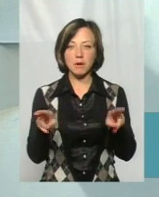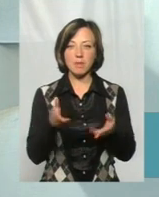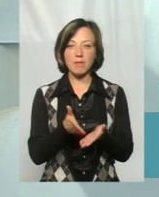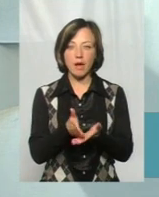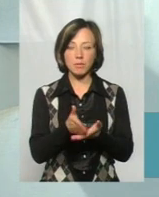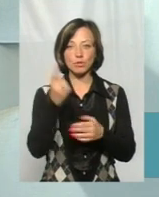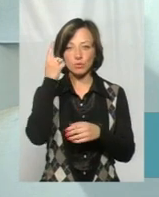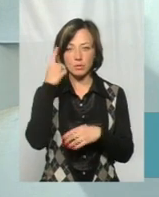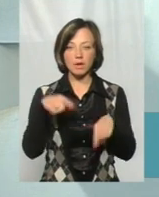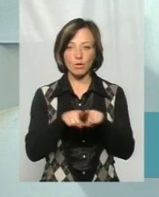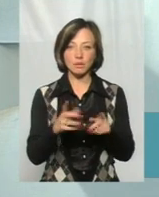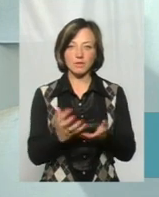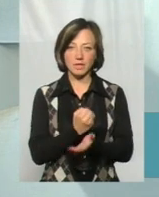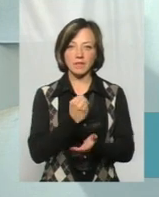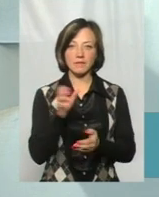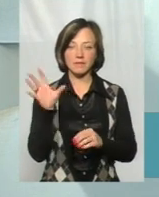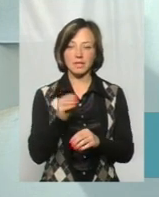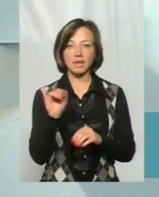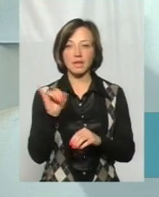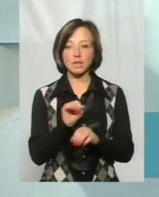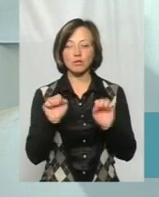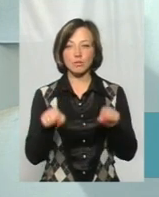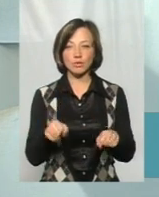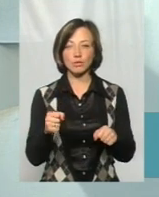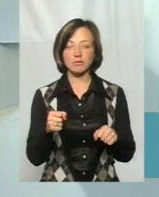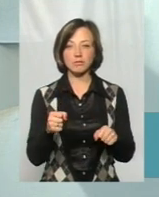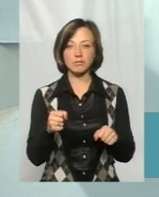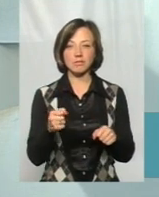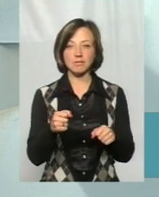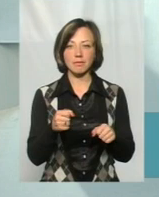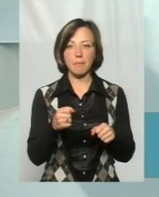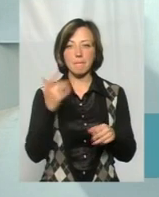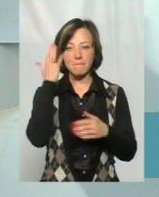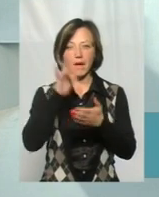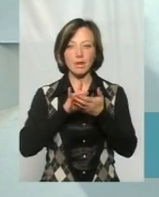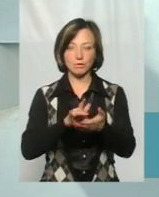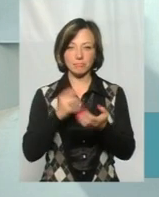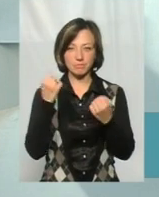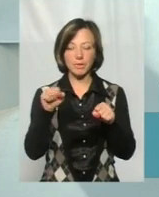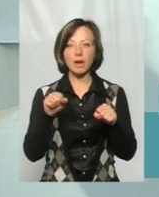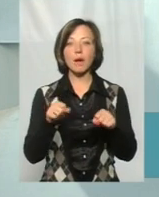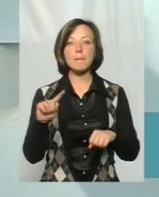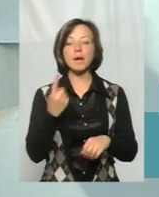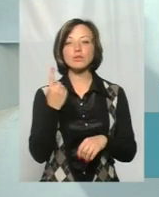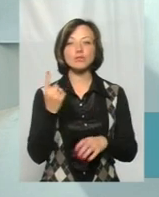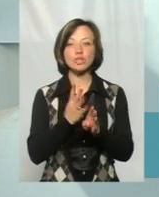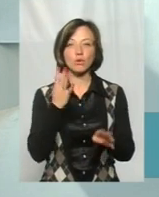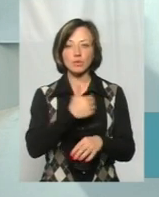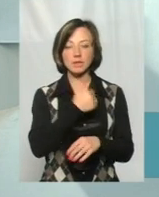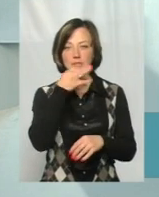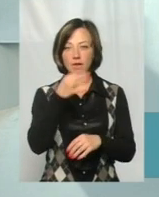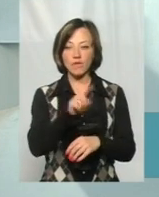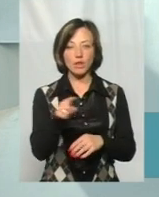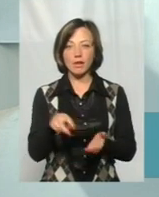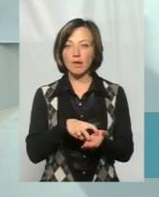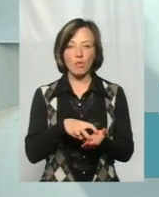напрямок, я думаю, що в них також вийде все, і вони зможуть досягнути певної мети. Але в першу чергу, що хотілося б сказати, що вони